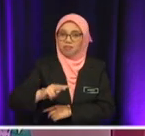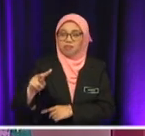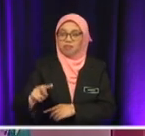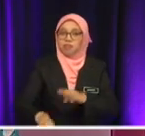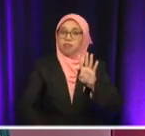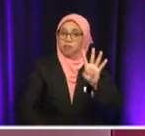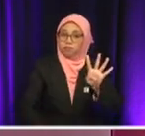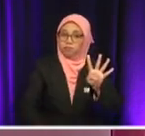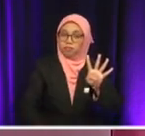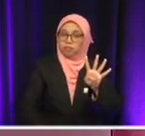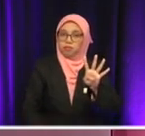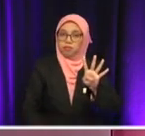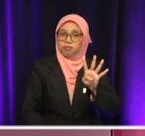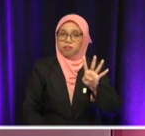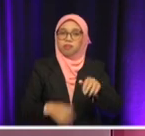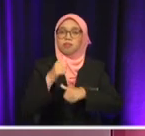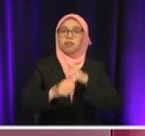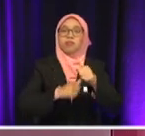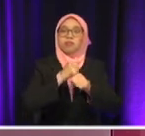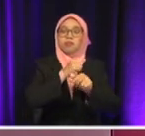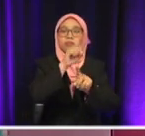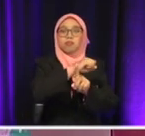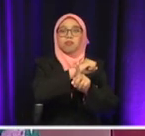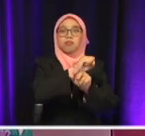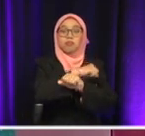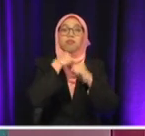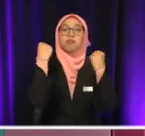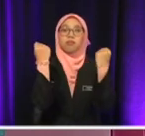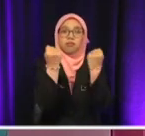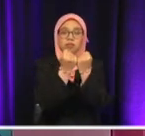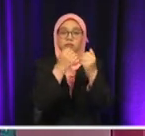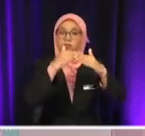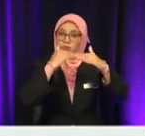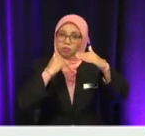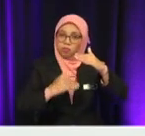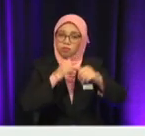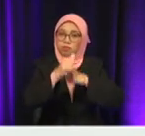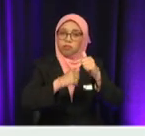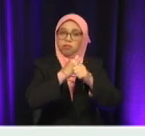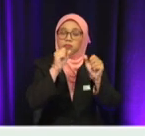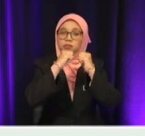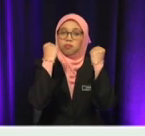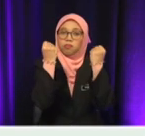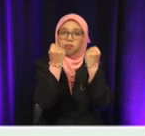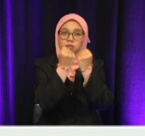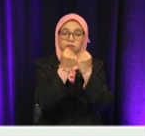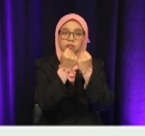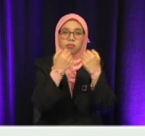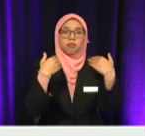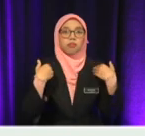soalan kita pada hari ini ialah alam semesta. Okey, di mana di bawah alam semesta terdiri